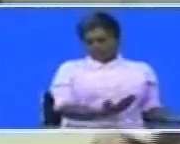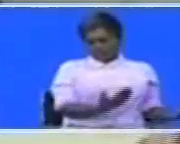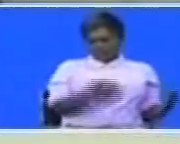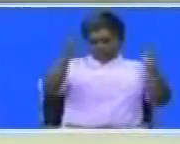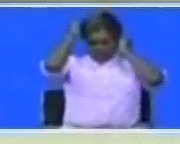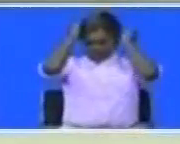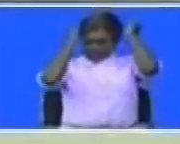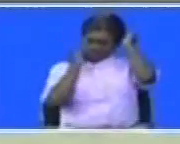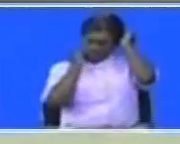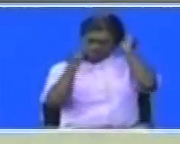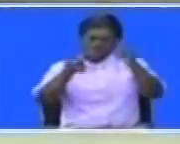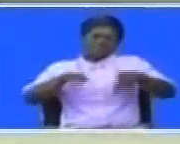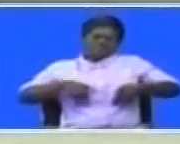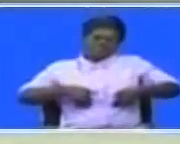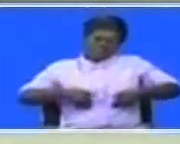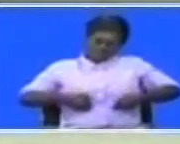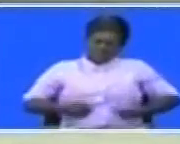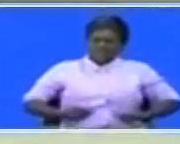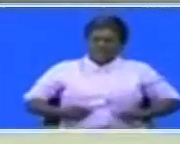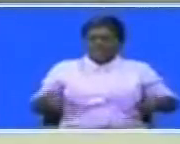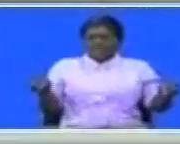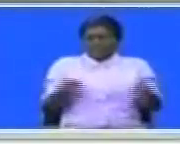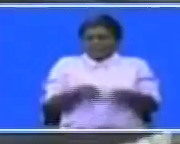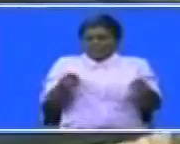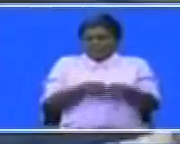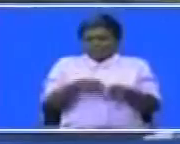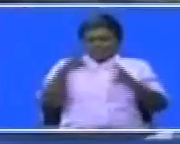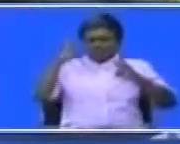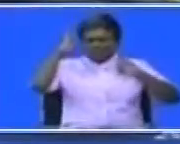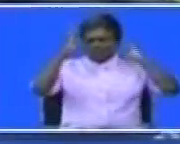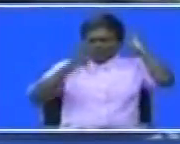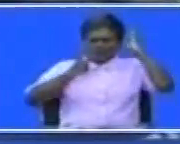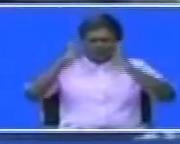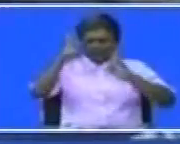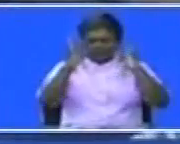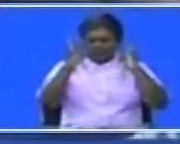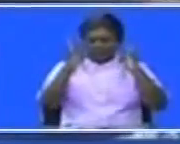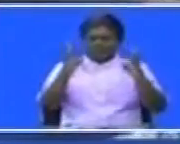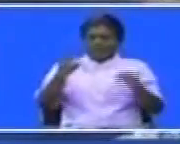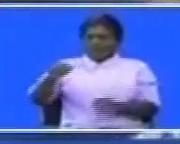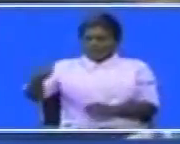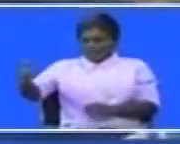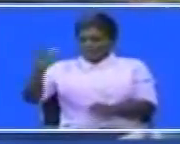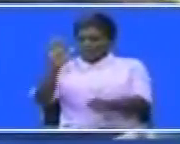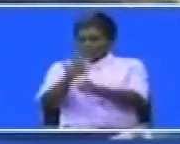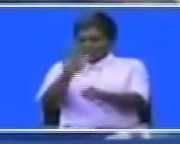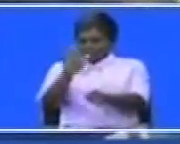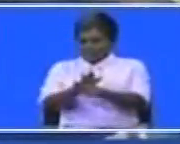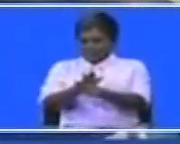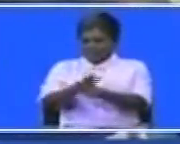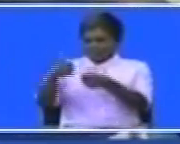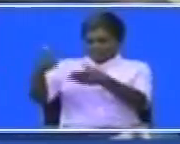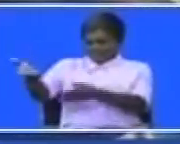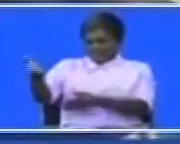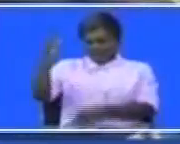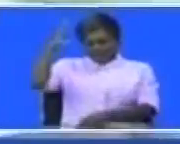hao walionekana wachovu na ambao walikuwa wamezongwa na mawazo, wakiwa miongoni mwa wengine wengi ambao walikuwa nchini humo